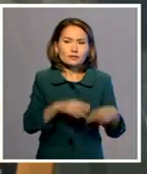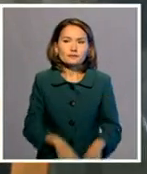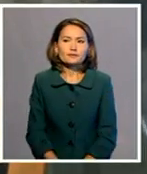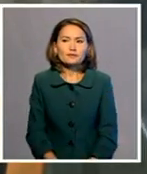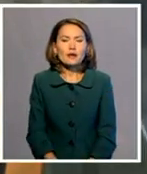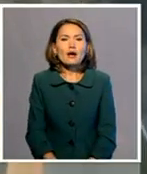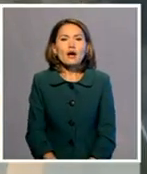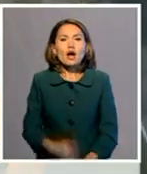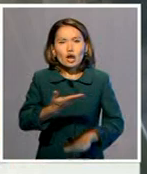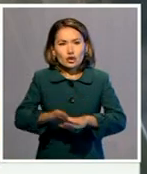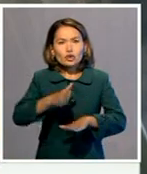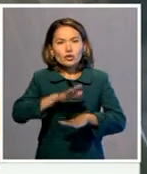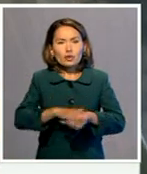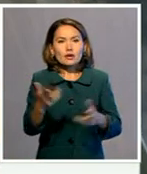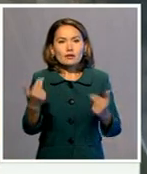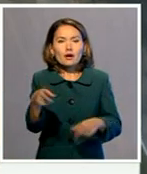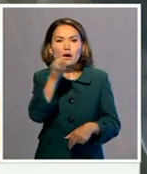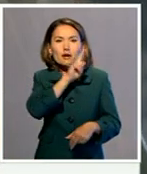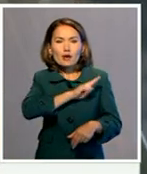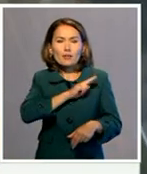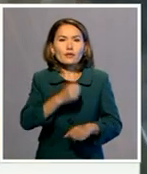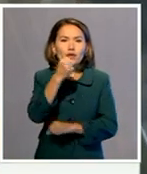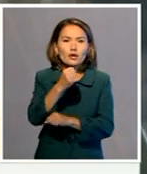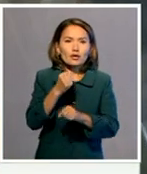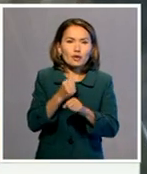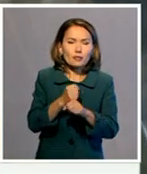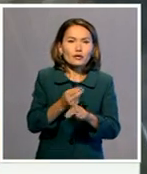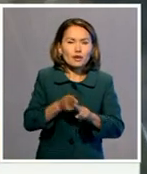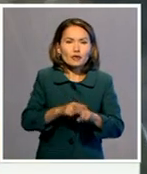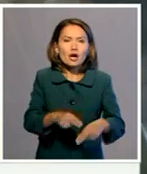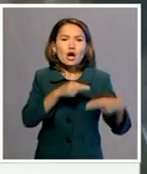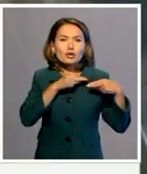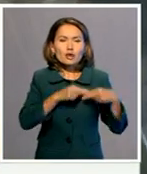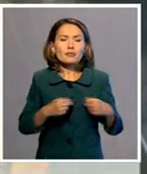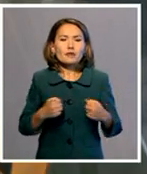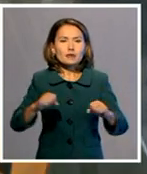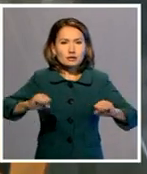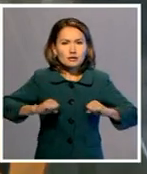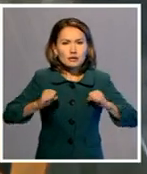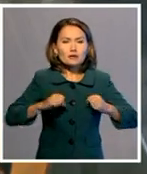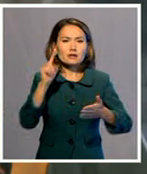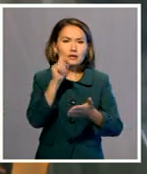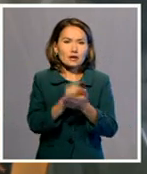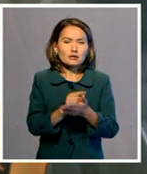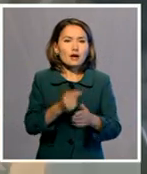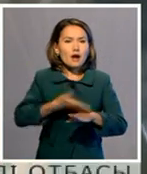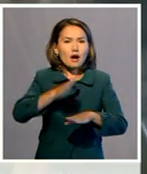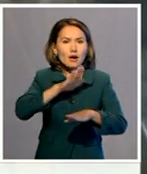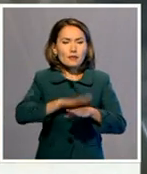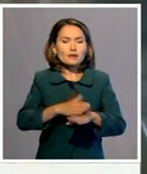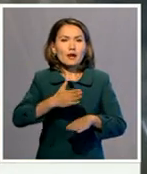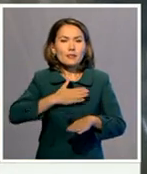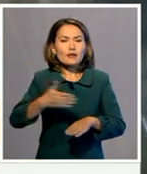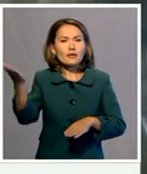Кенші болу оңай емес. Ауыр еңбекке, көппен тіл табыса алуға үйреніп, төзіміңді темірдей шыңдауың қажет. Алдыңғы толқын мен